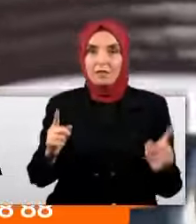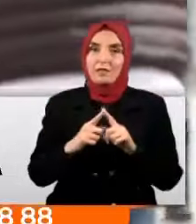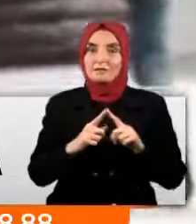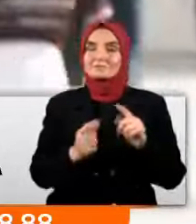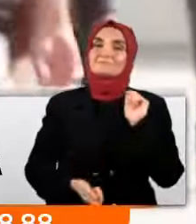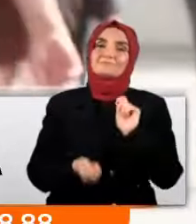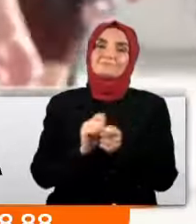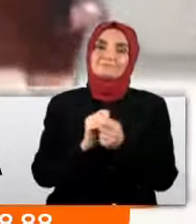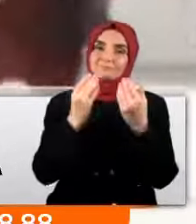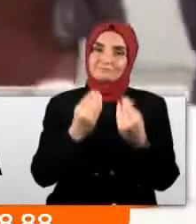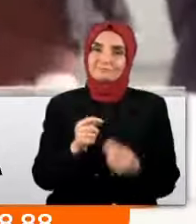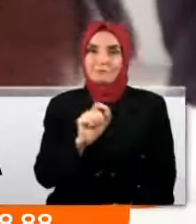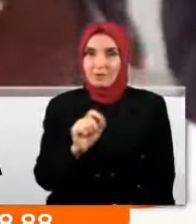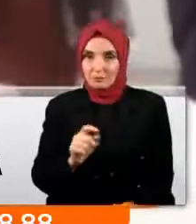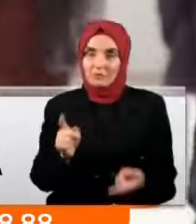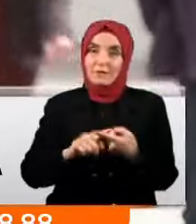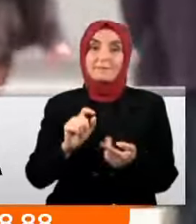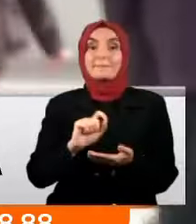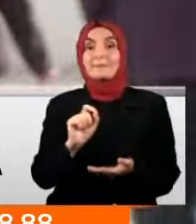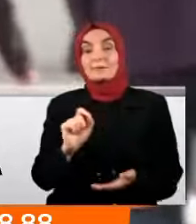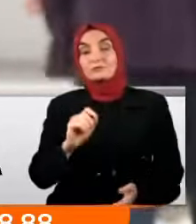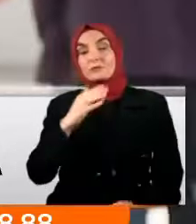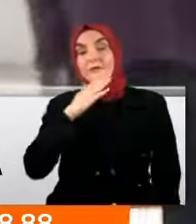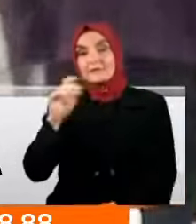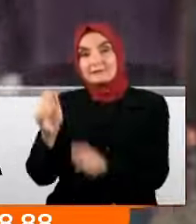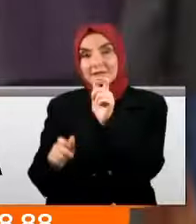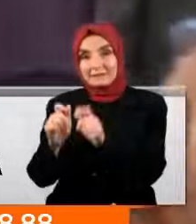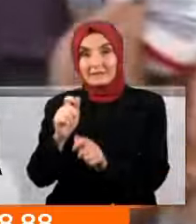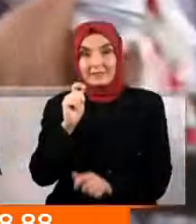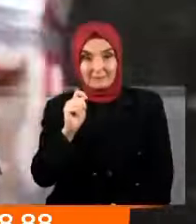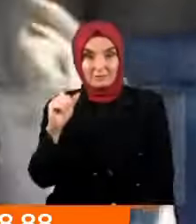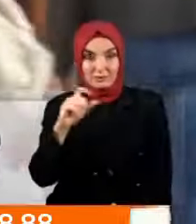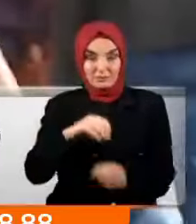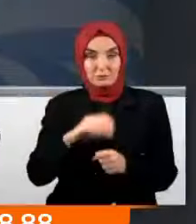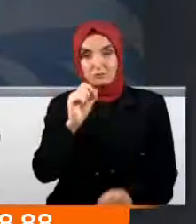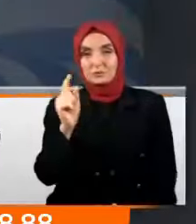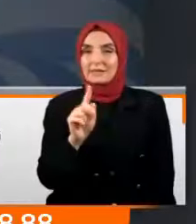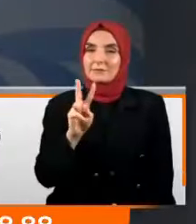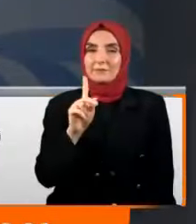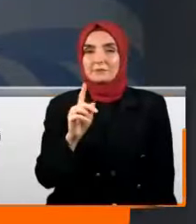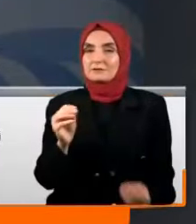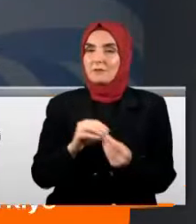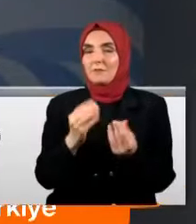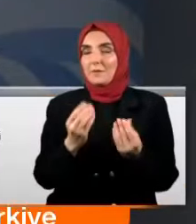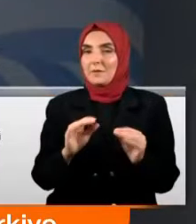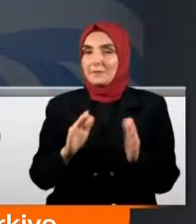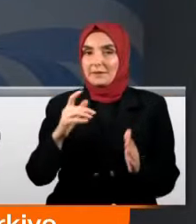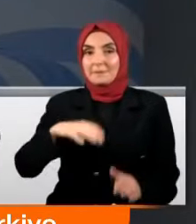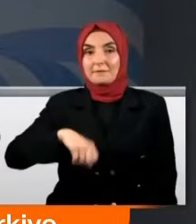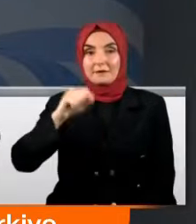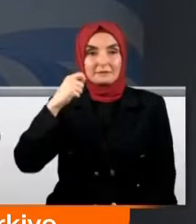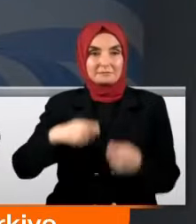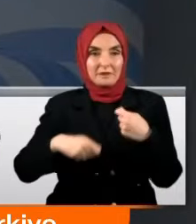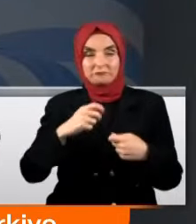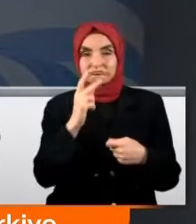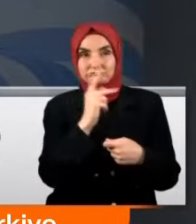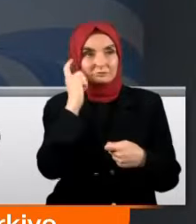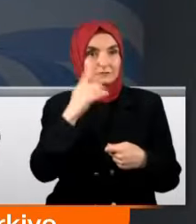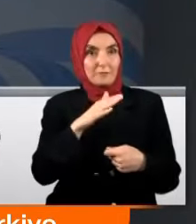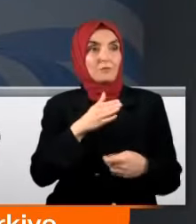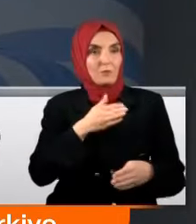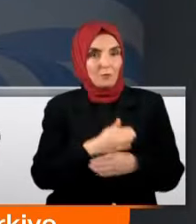değişti. Memur ve memur emeklisi Temmuz'da %21 seviyesinde zam alabilir. Merkez Bankası'nın tahminleri tutarsa memur